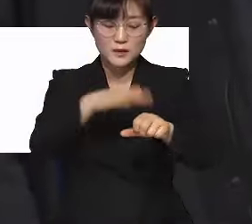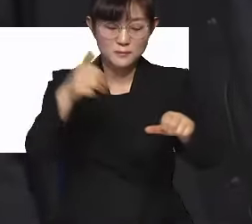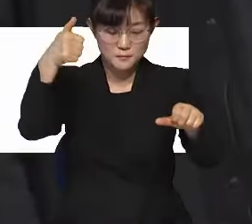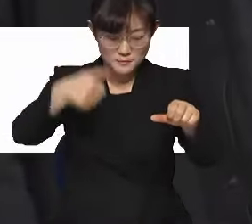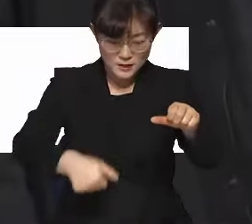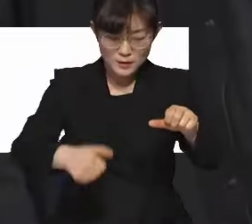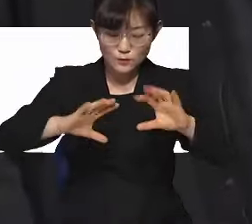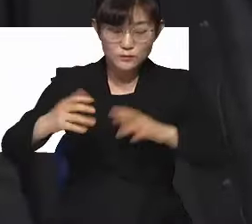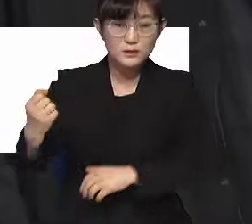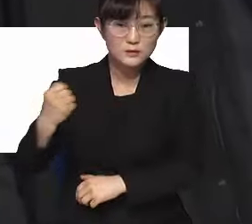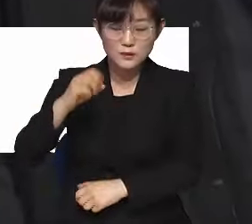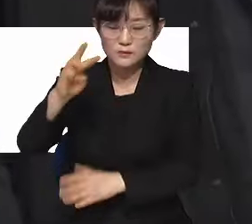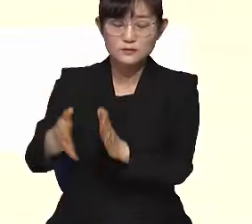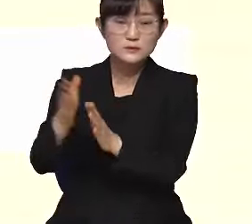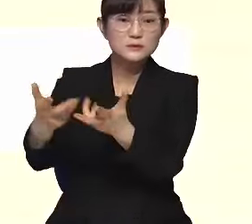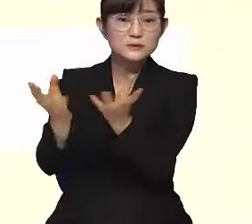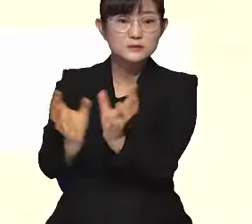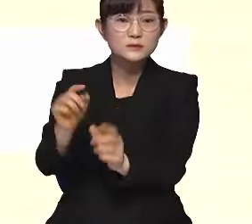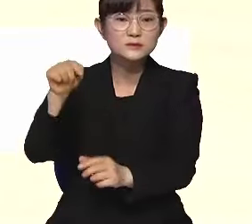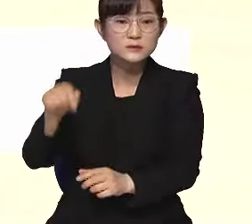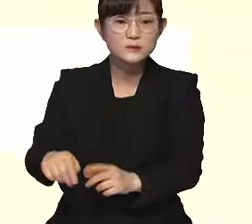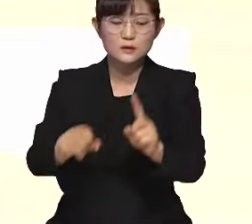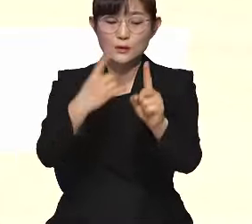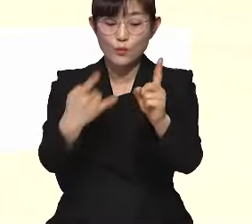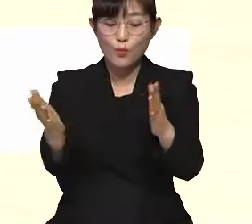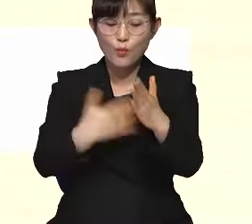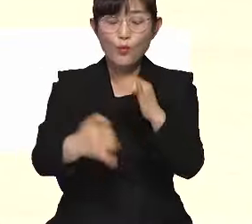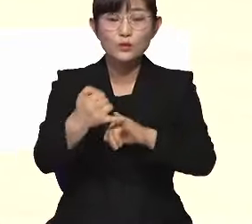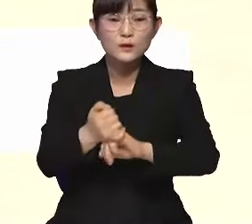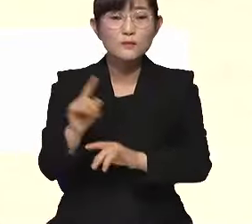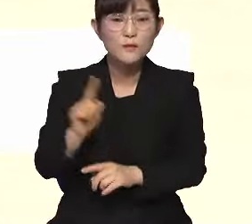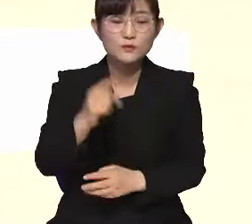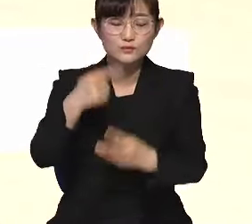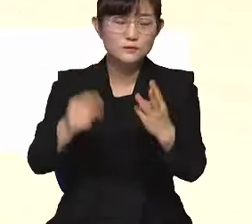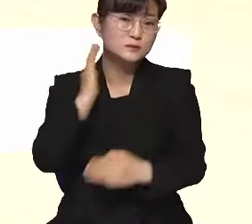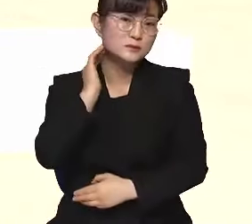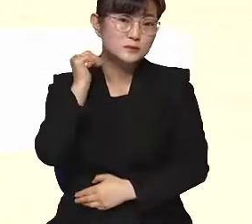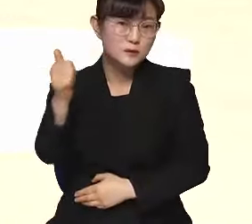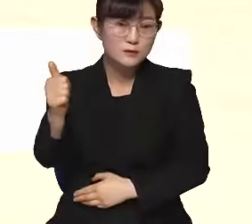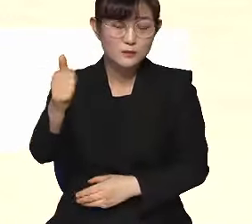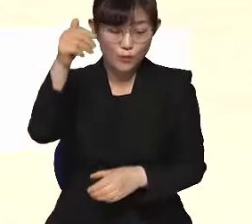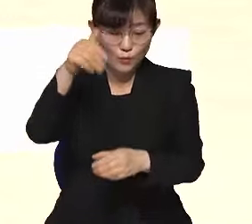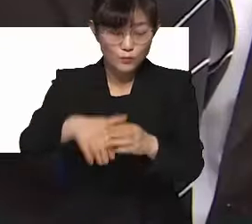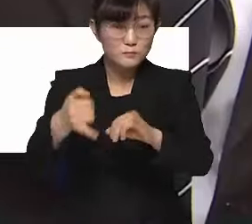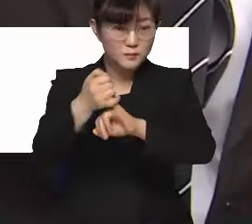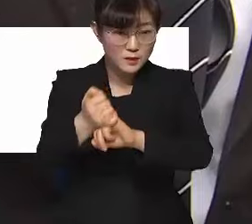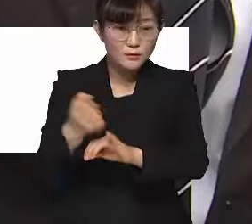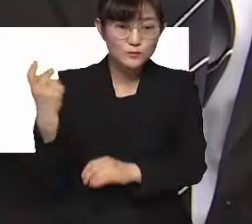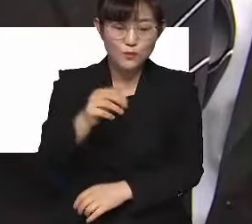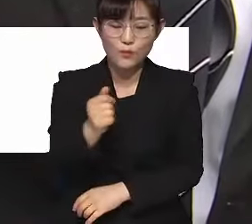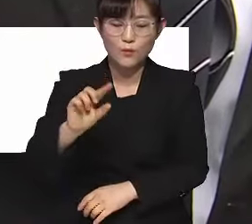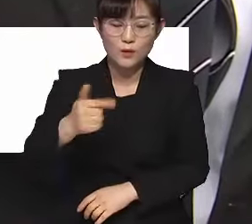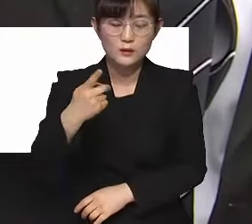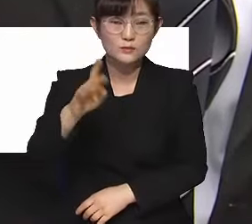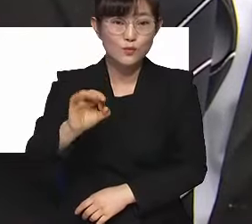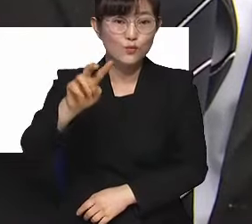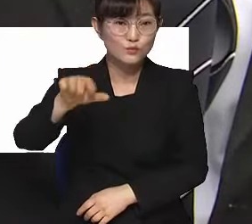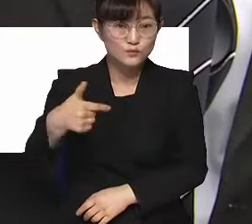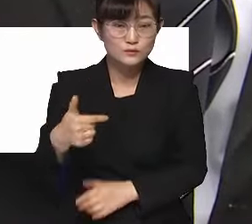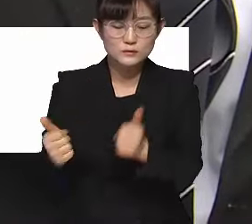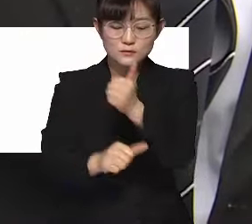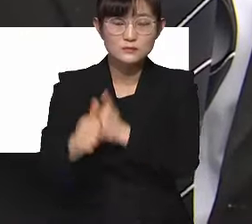참배한 국민의힘 광주시당은 1호 공약으로 윤석열 대통령의 대선 공약이자 한동훈 비대위원장이